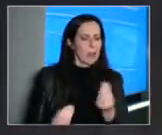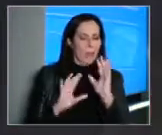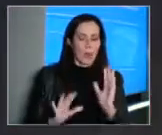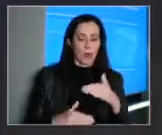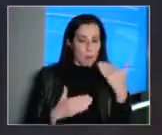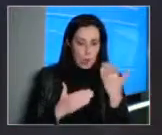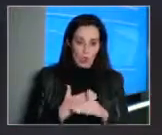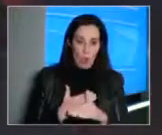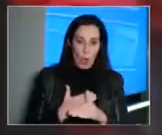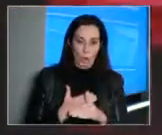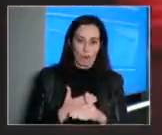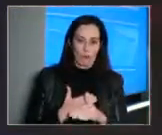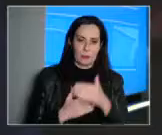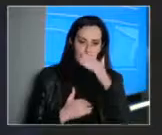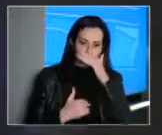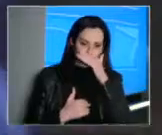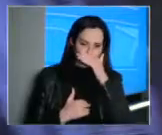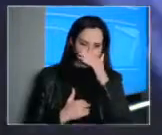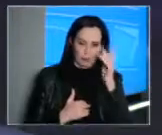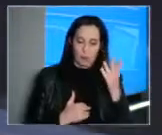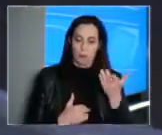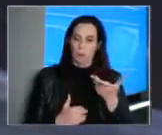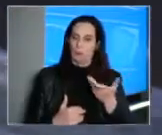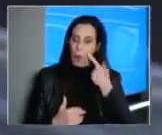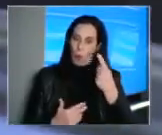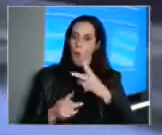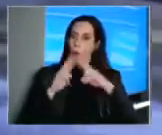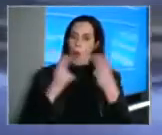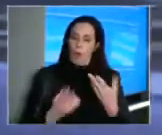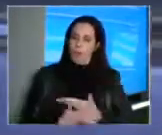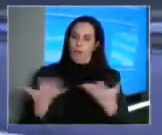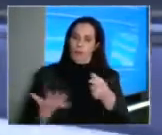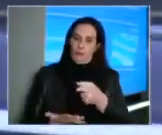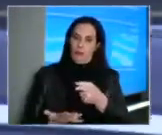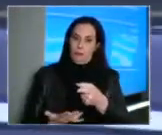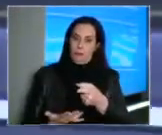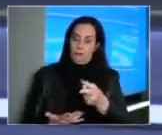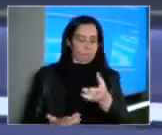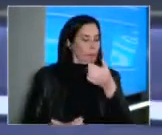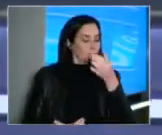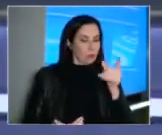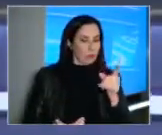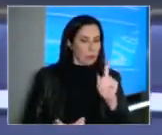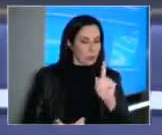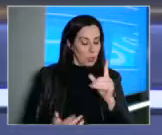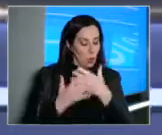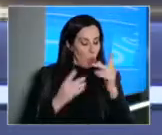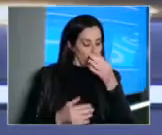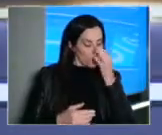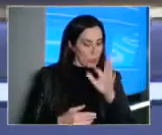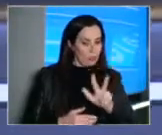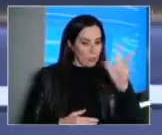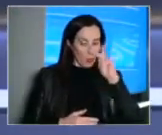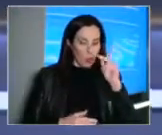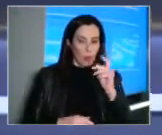דבר הוא מקבל לגיטימיות בינלאומית, הוא יוצא מגבולות ארצו, זה לא דבר טריוויאלי בשבילו.